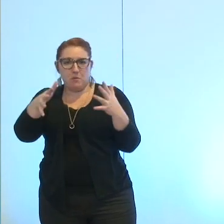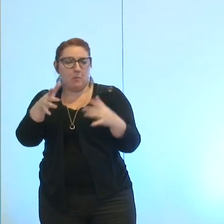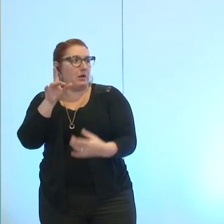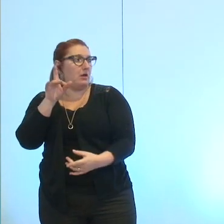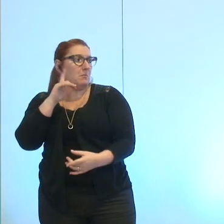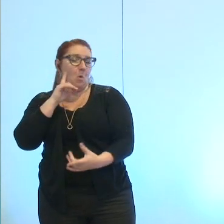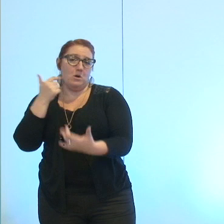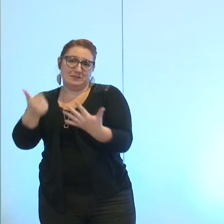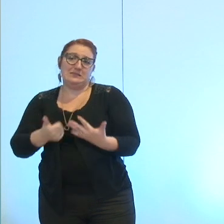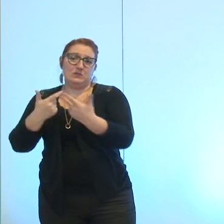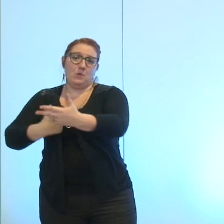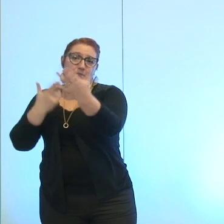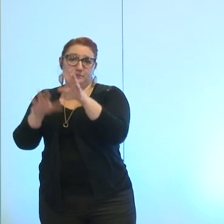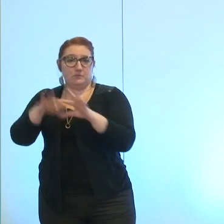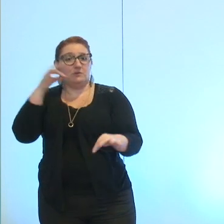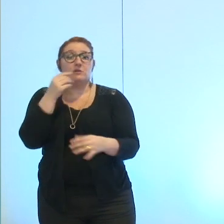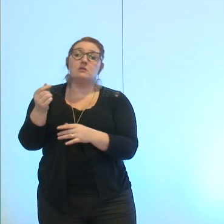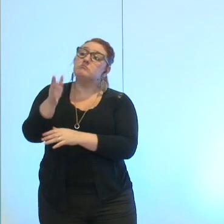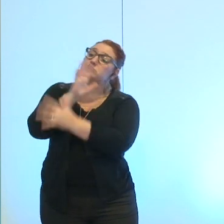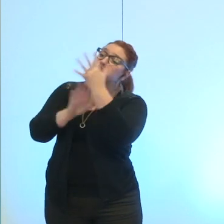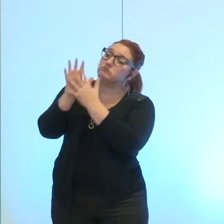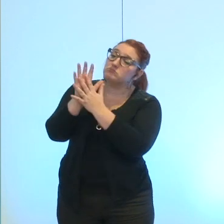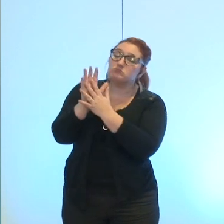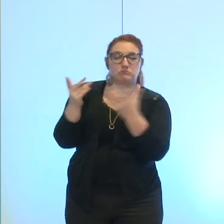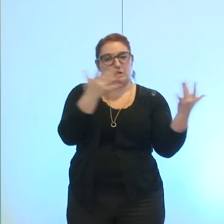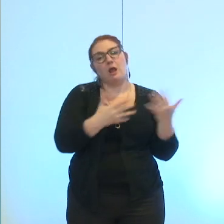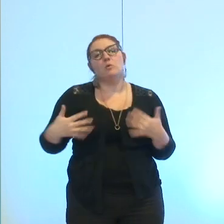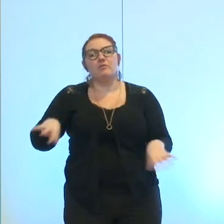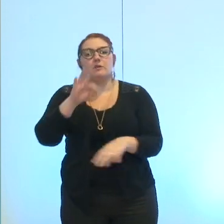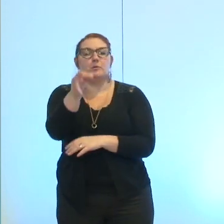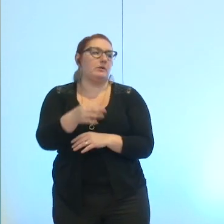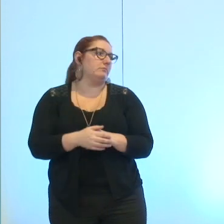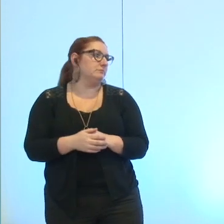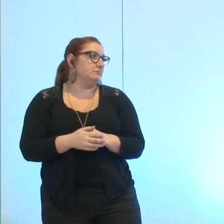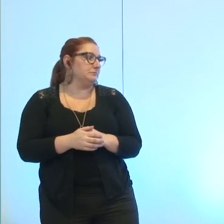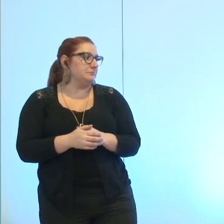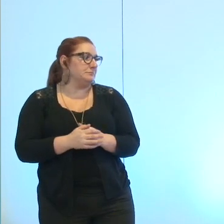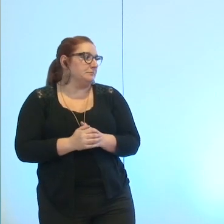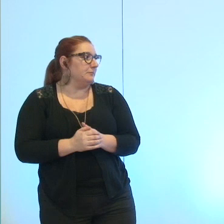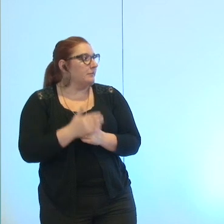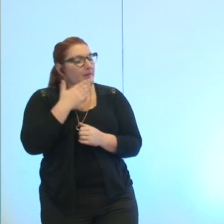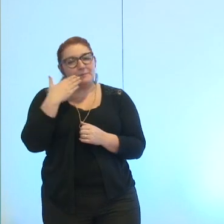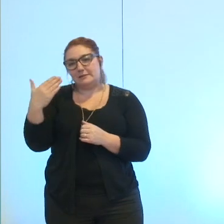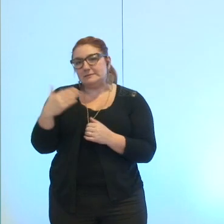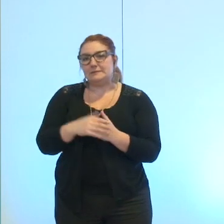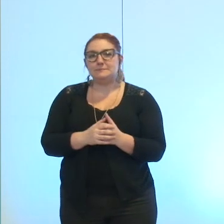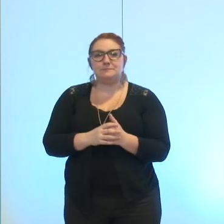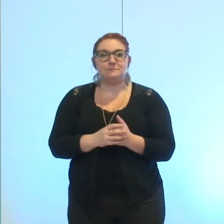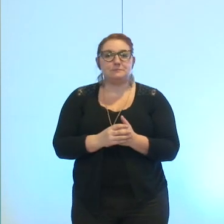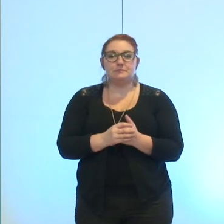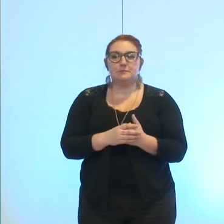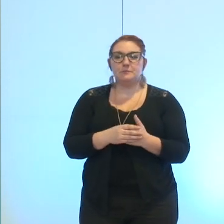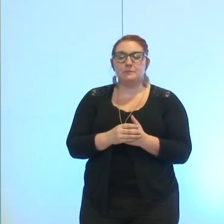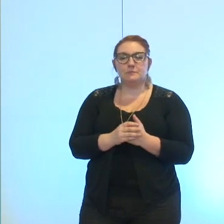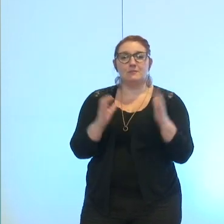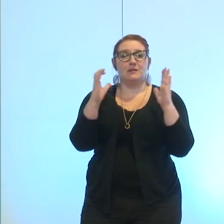c'est ces calculs ont été faits contrairement à ce que à ce qu'a dit l'opposition merci je